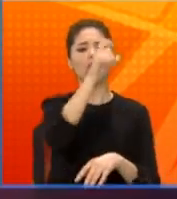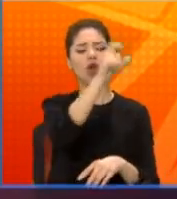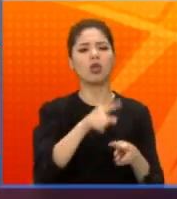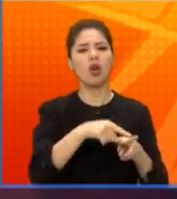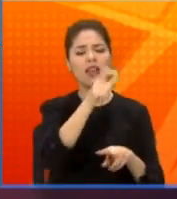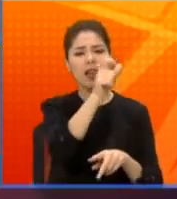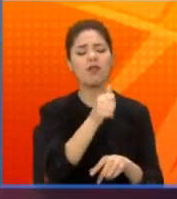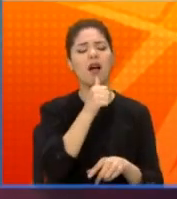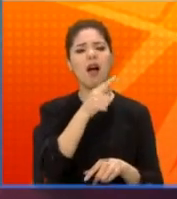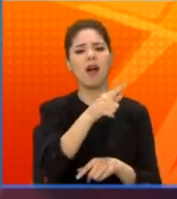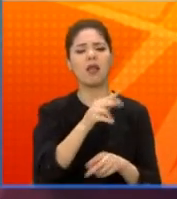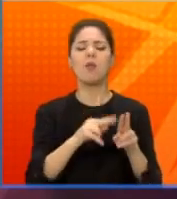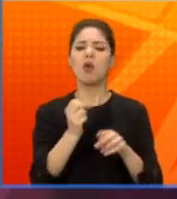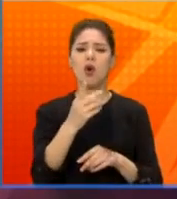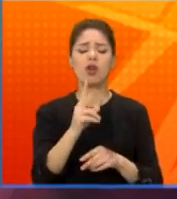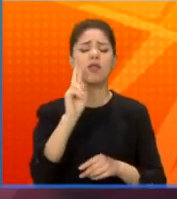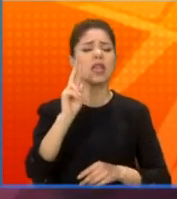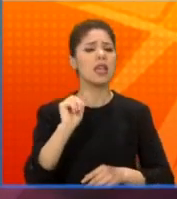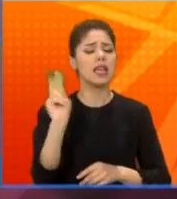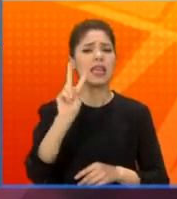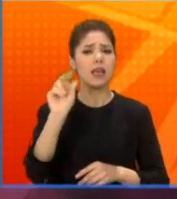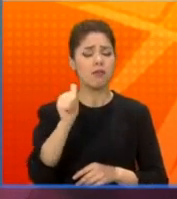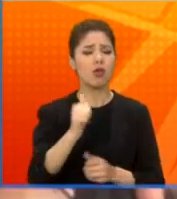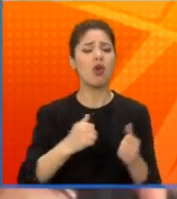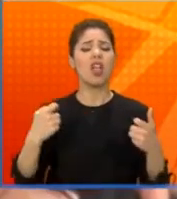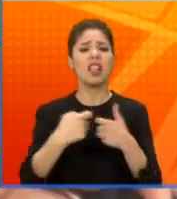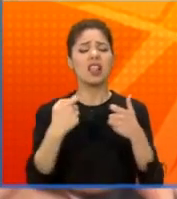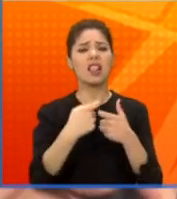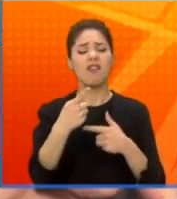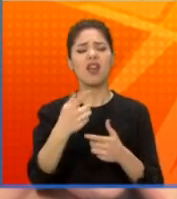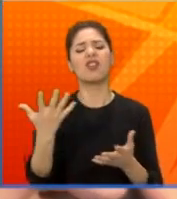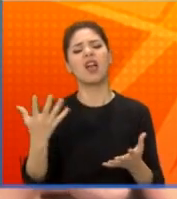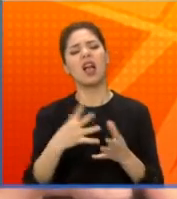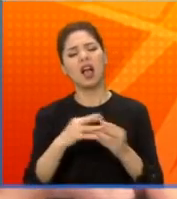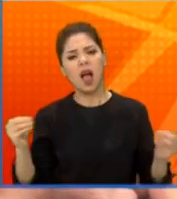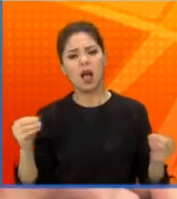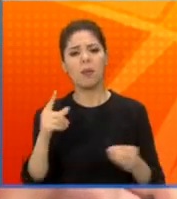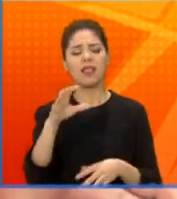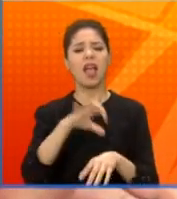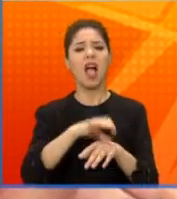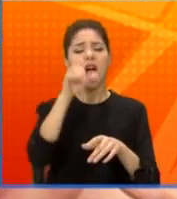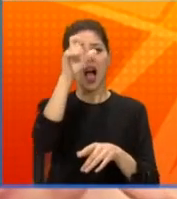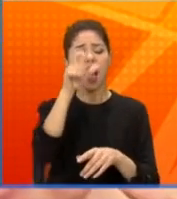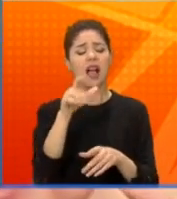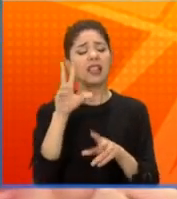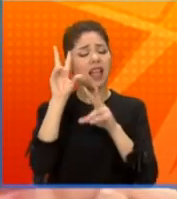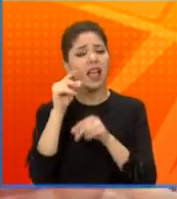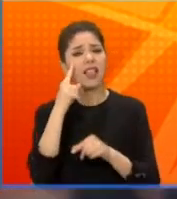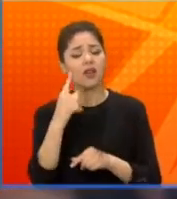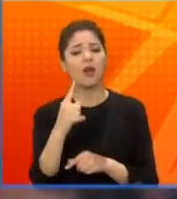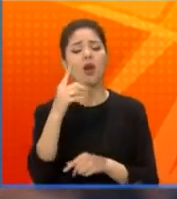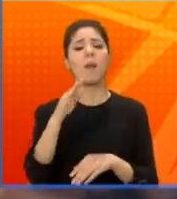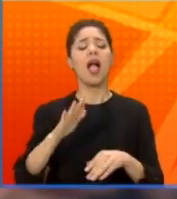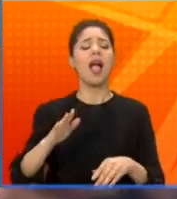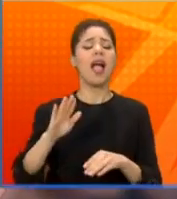Kalaycı koronavirüse karşı verdiği 20 günlük yaşam savaşını kaybetti. Hasta yatağında düşündüğü tek şey ise evlatlarıydı.